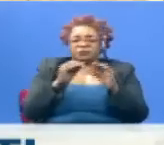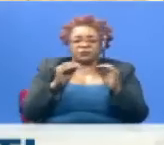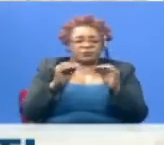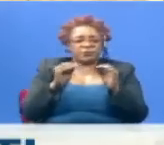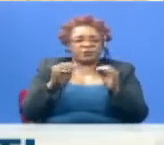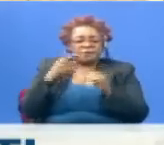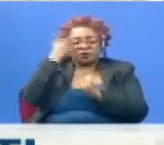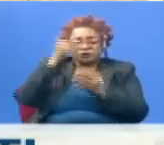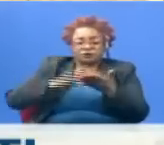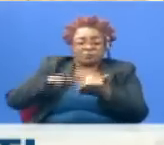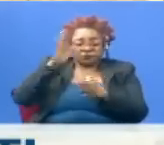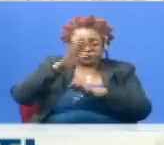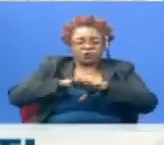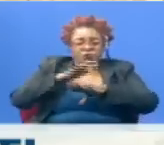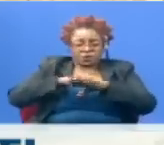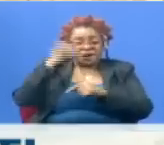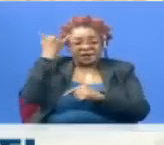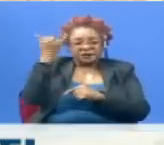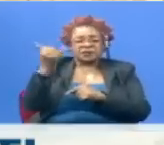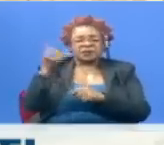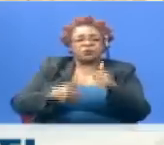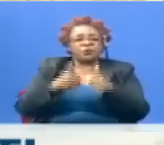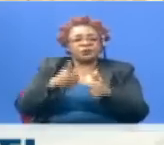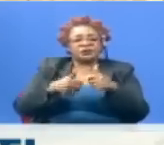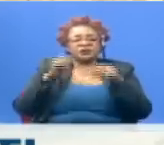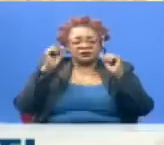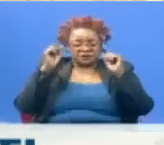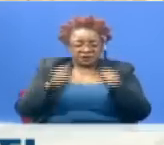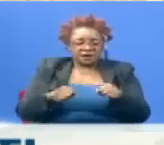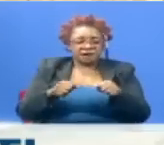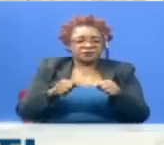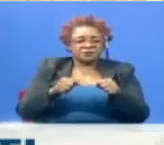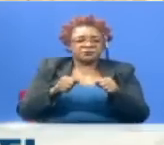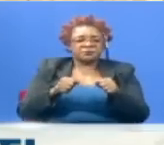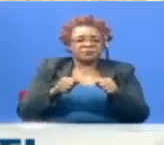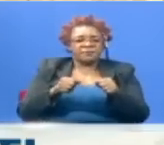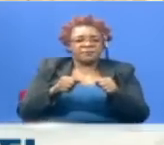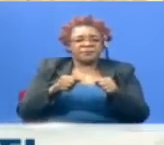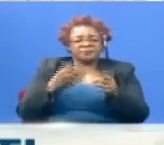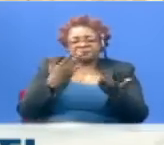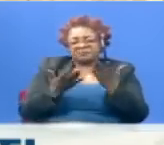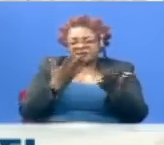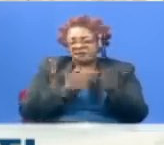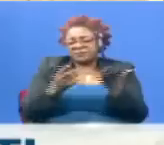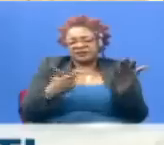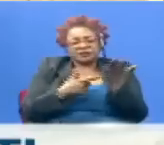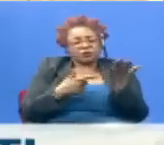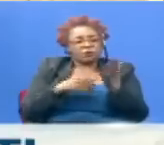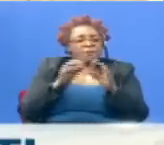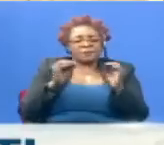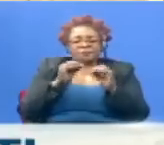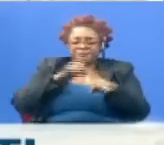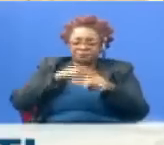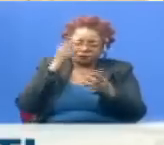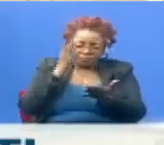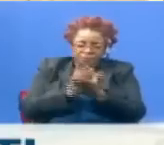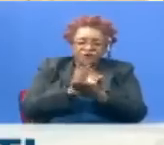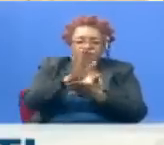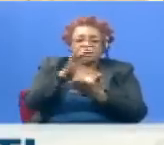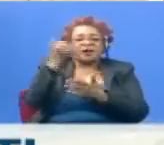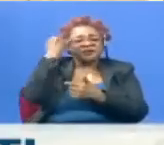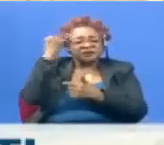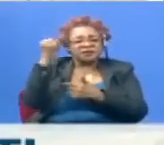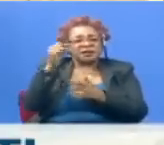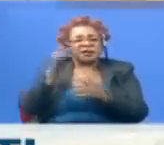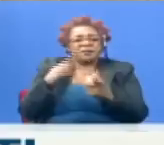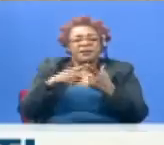most are very good ideas zenye maybe zinaweza kuwa unaona, maybe it's not something technical, but once you prove your idea tunaona ni kitu very